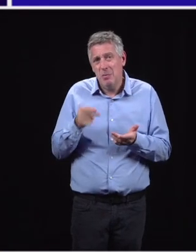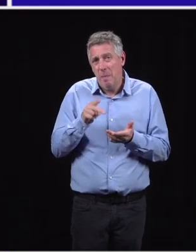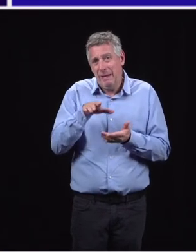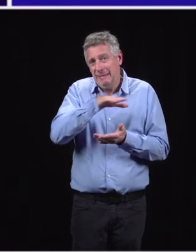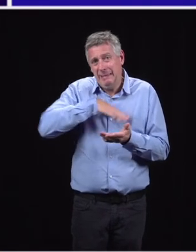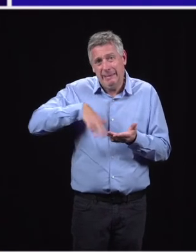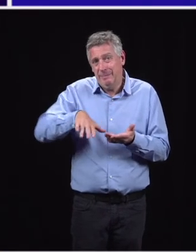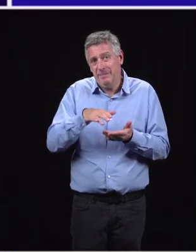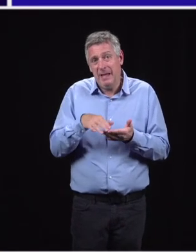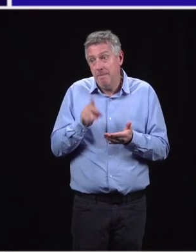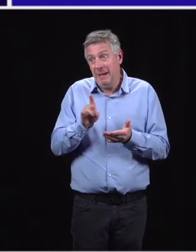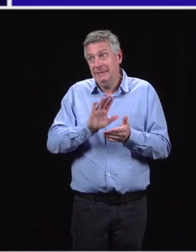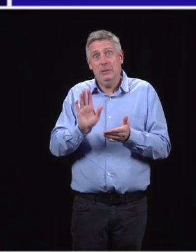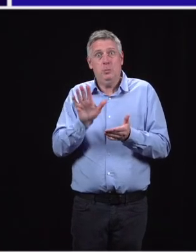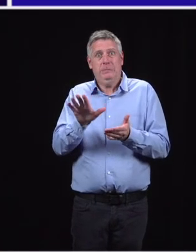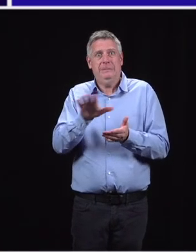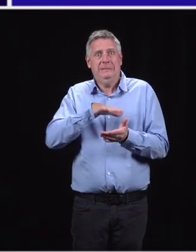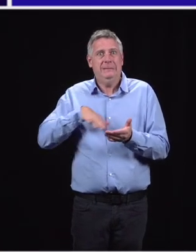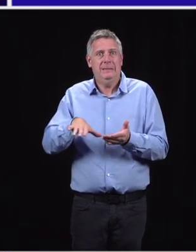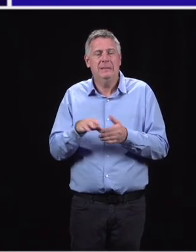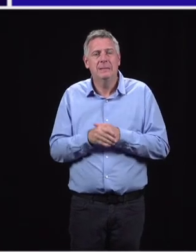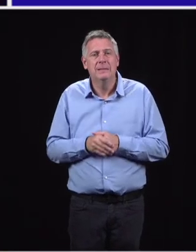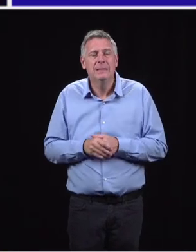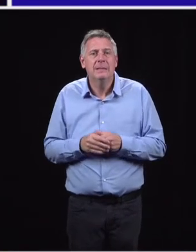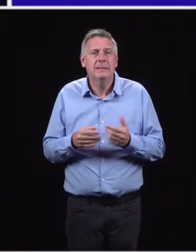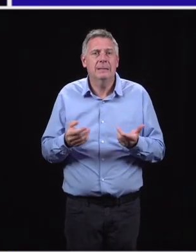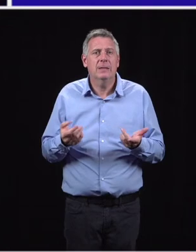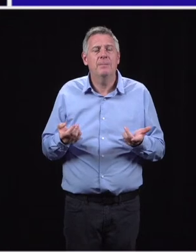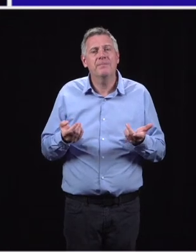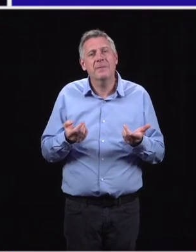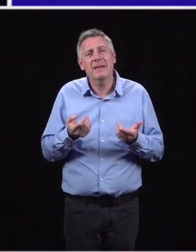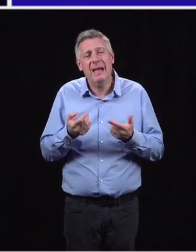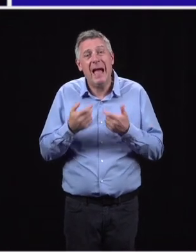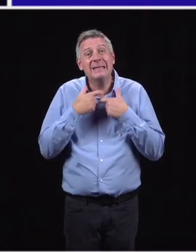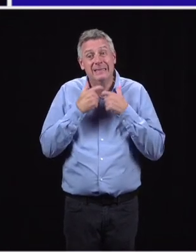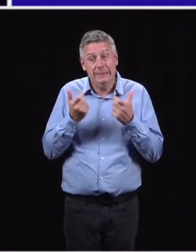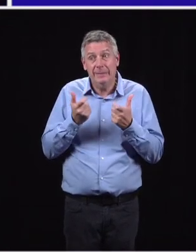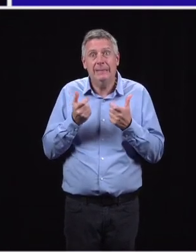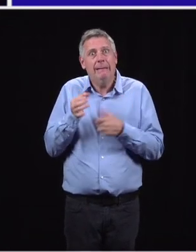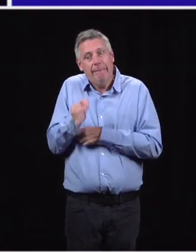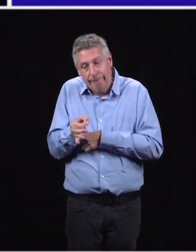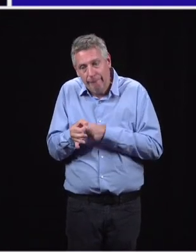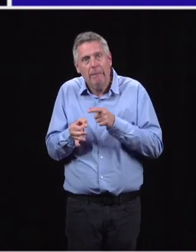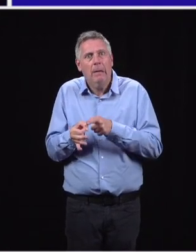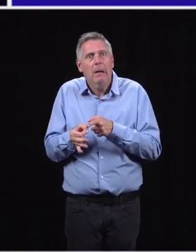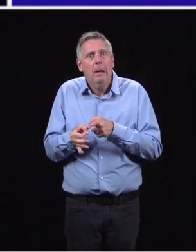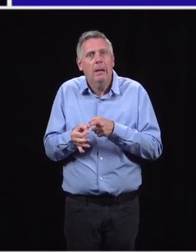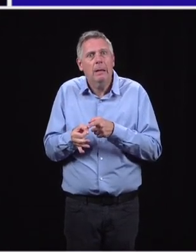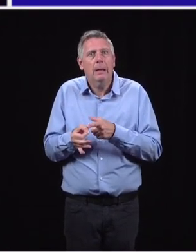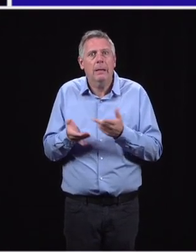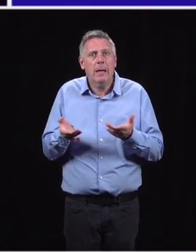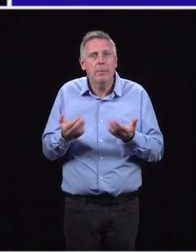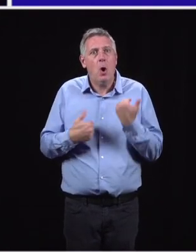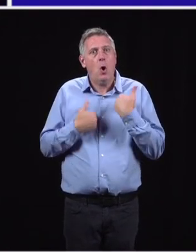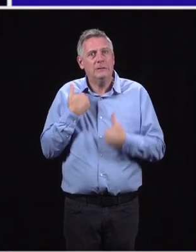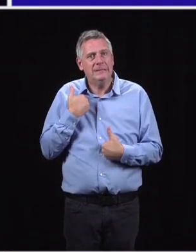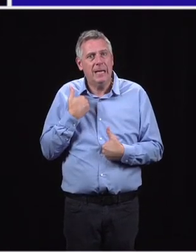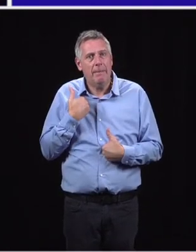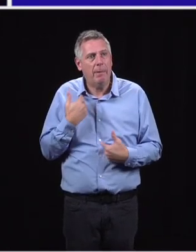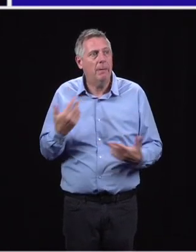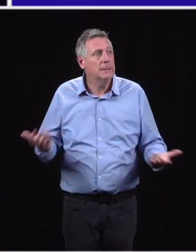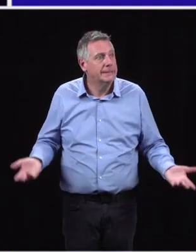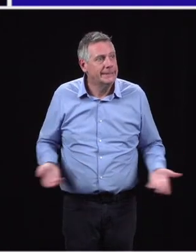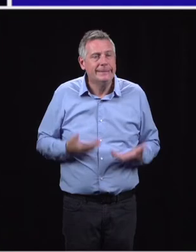ça veut dire qu'il y a accessibilité et accessibilité et qu'en fonction finalement du du handicap